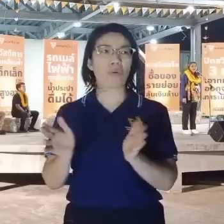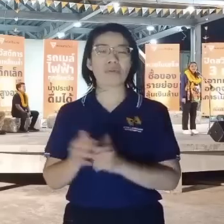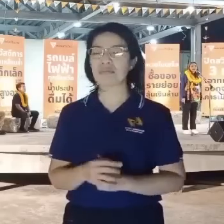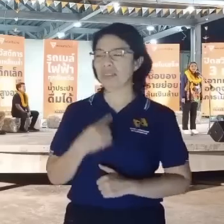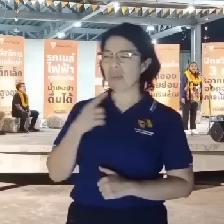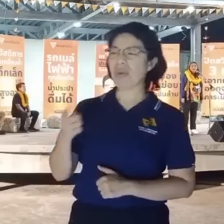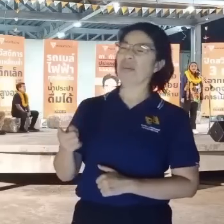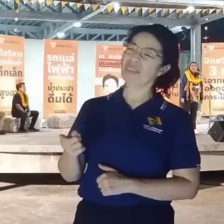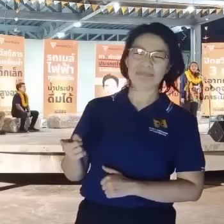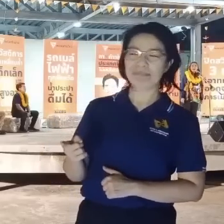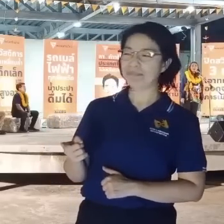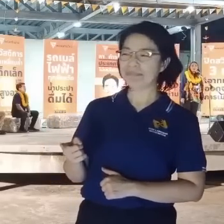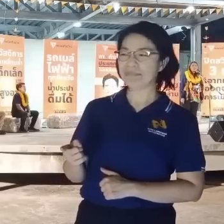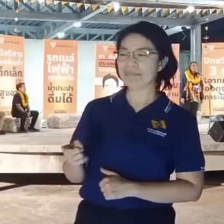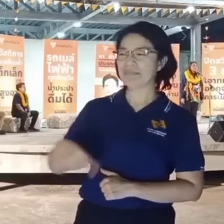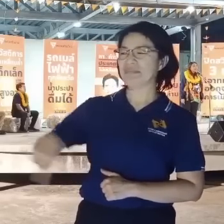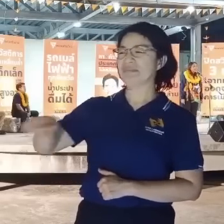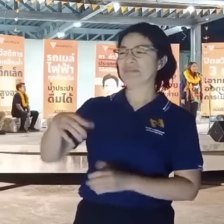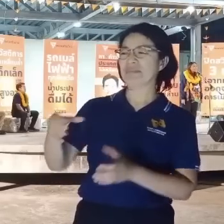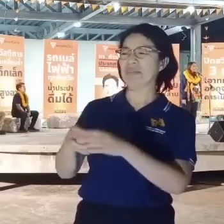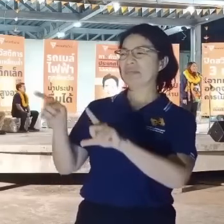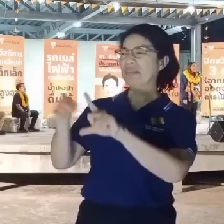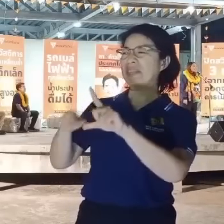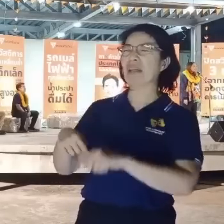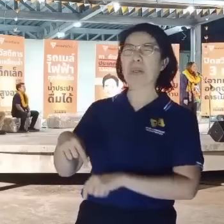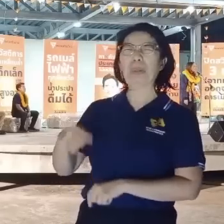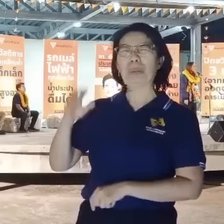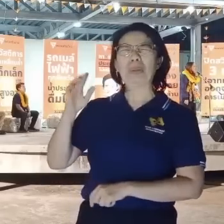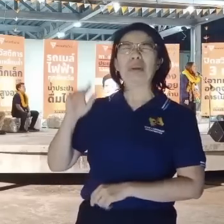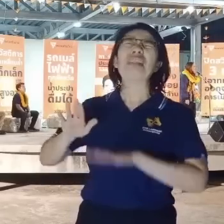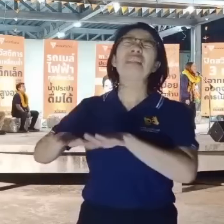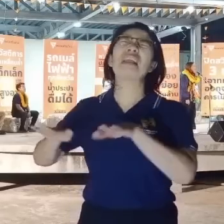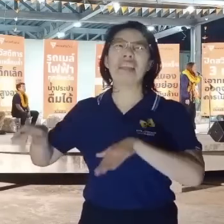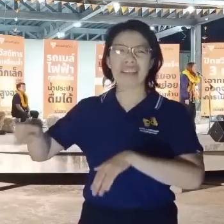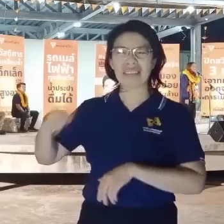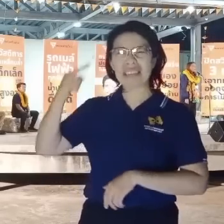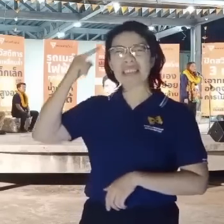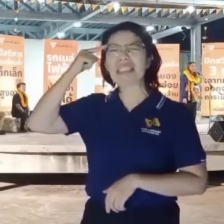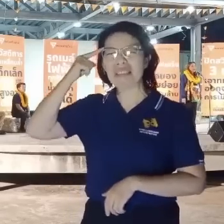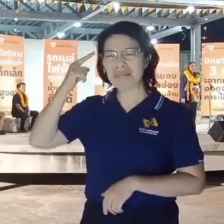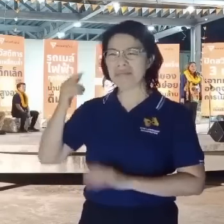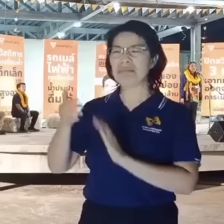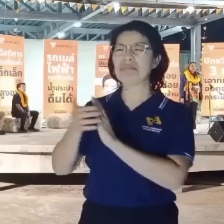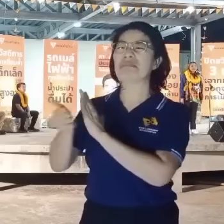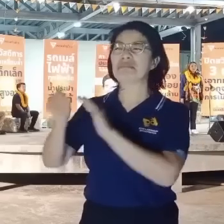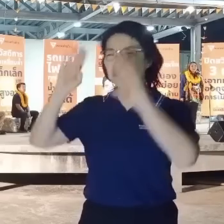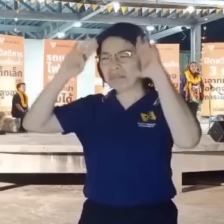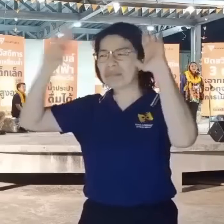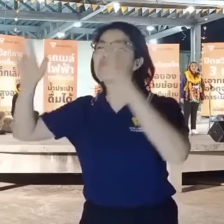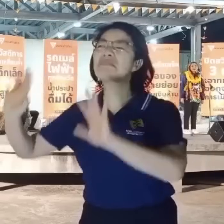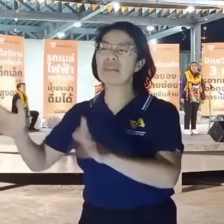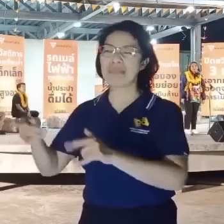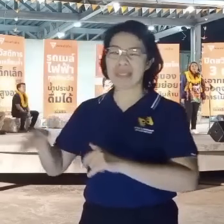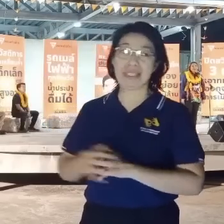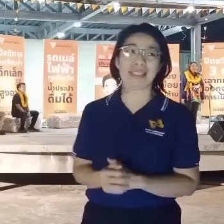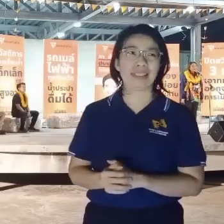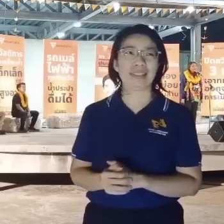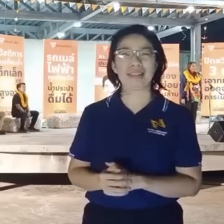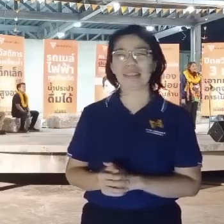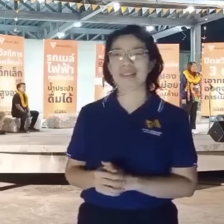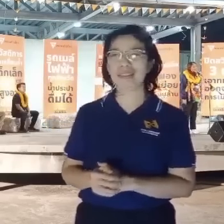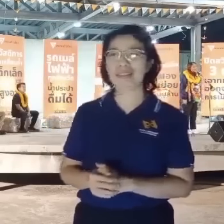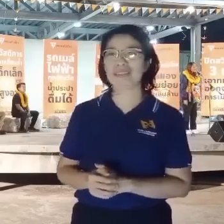าพวกเรามันไร้เดียงสามันไร้ประสบการณ์มัน